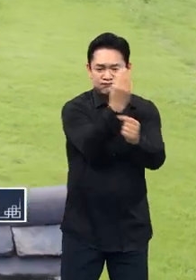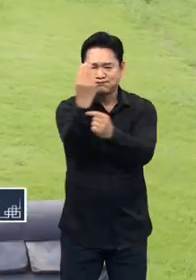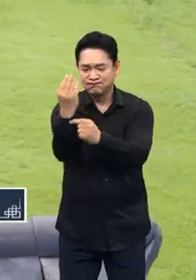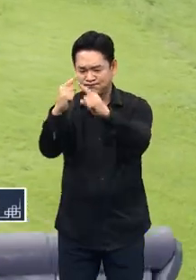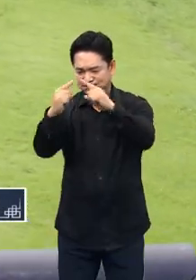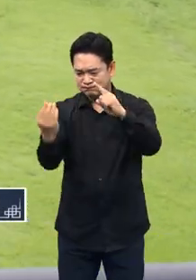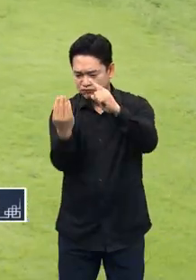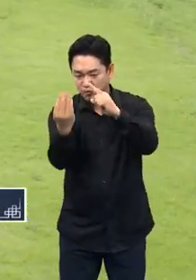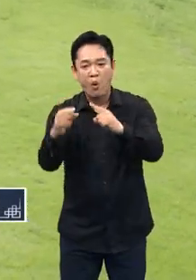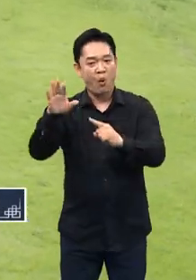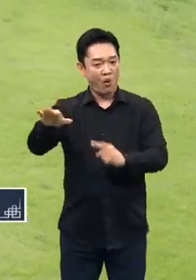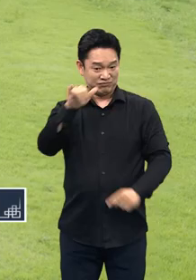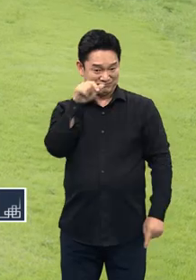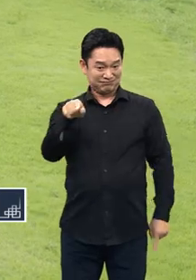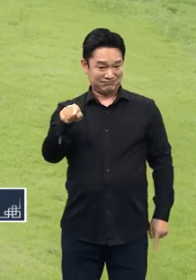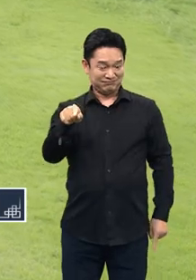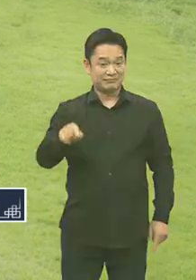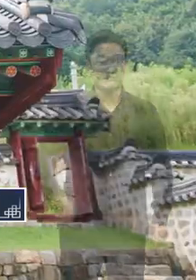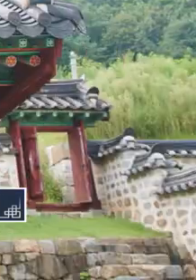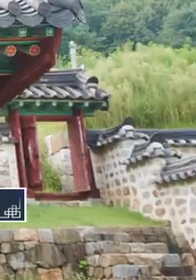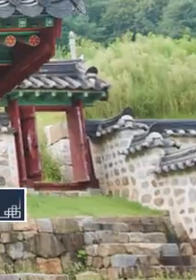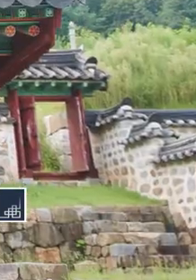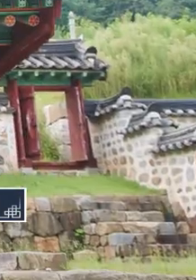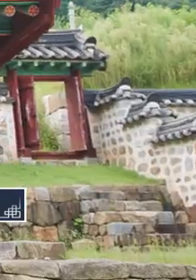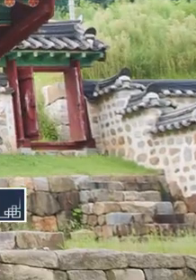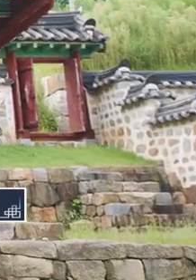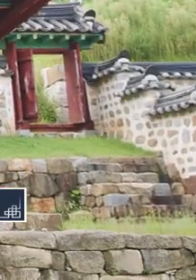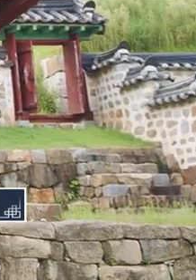한재당이 자리하고 있었습니다.